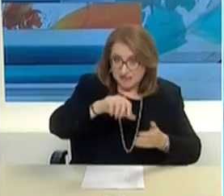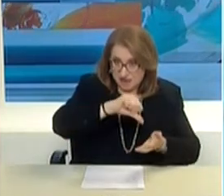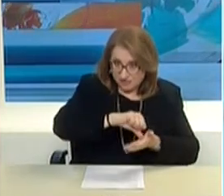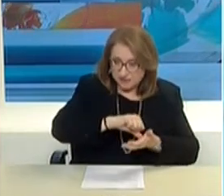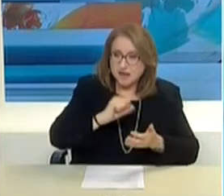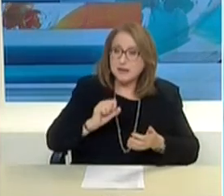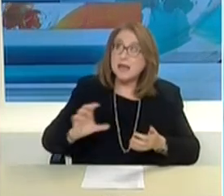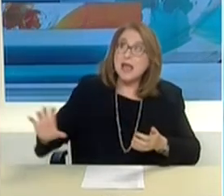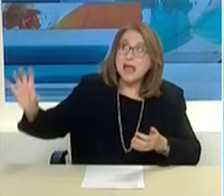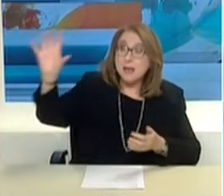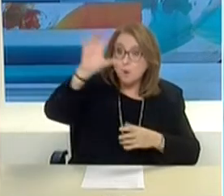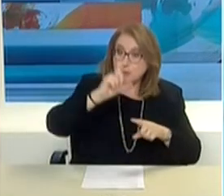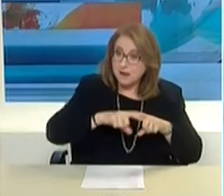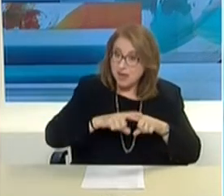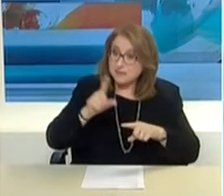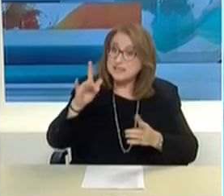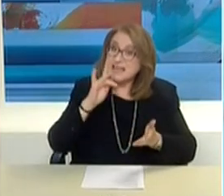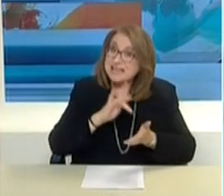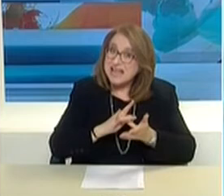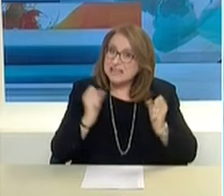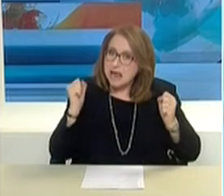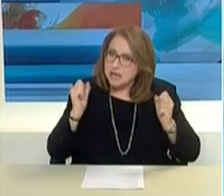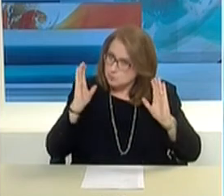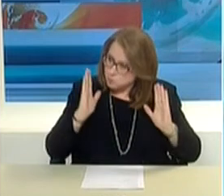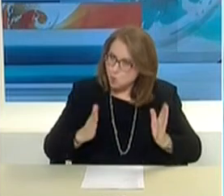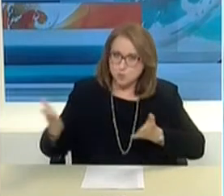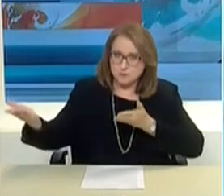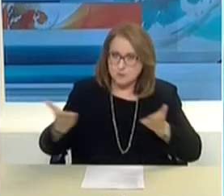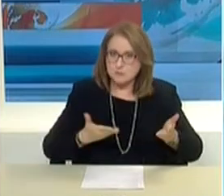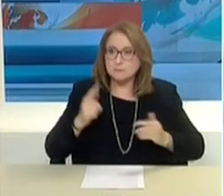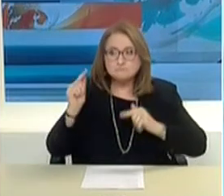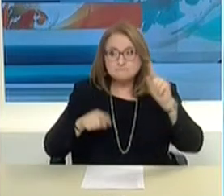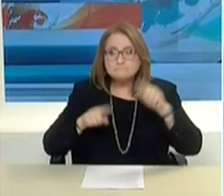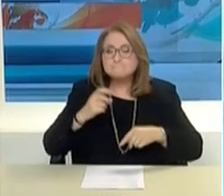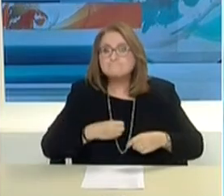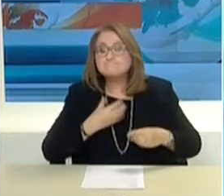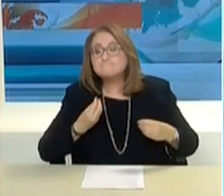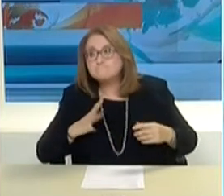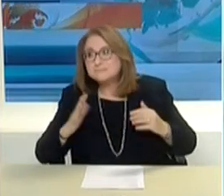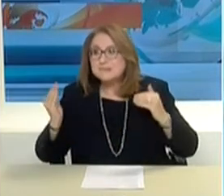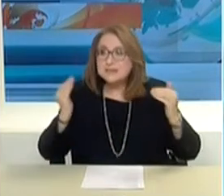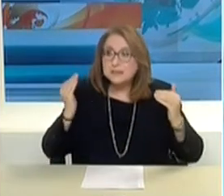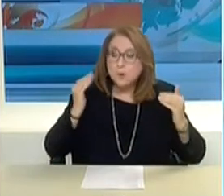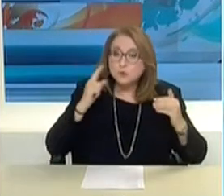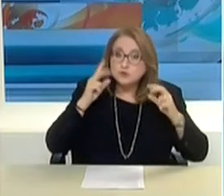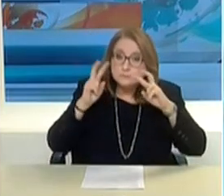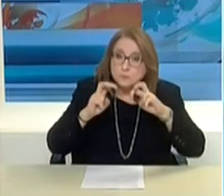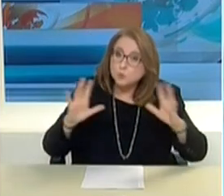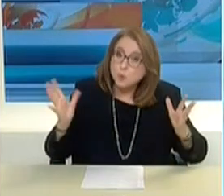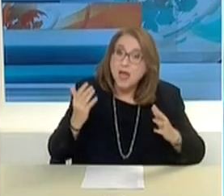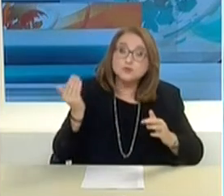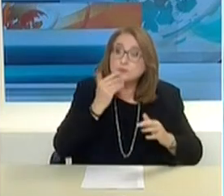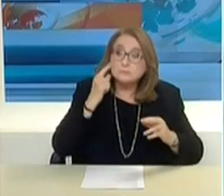υπόλοιπη Ελλάδα, θα υποδέχονται ύποπτα περιστατικά προκειμένου να αντιμετωπίζεται σε